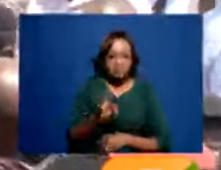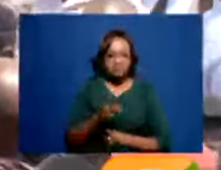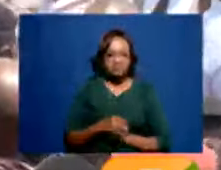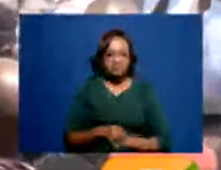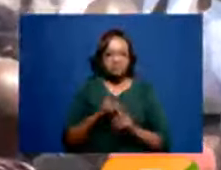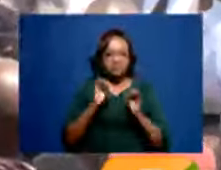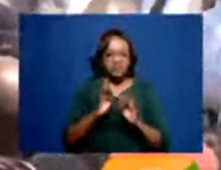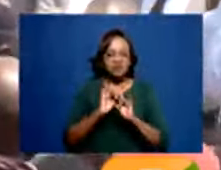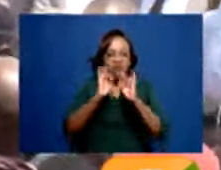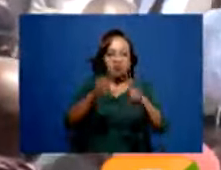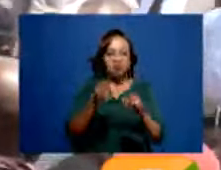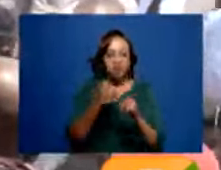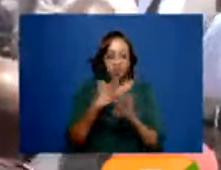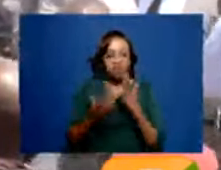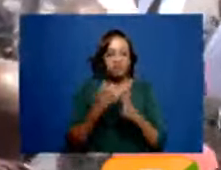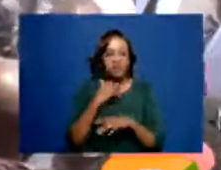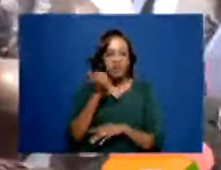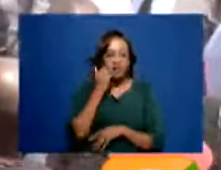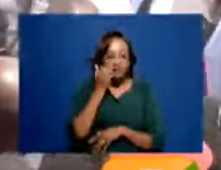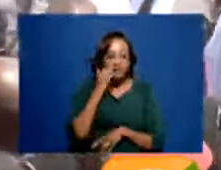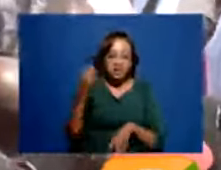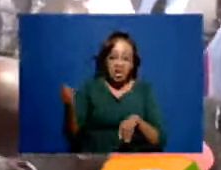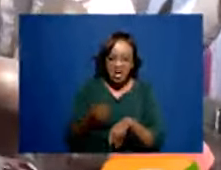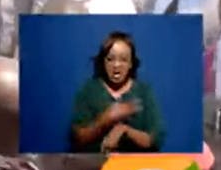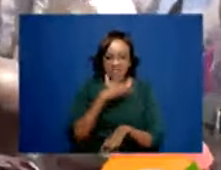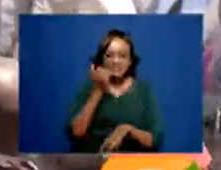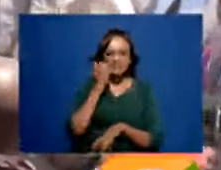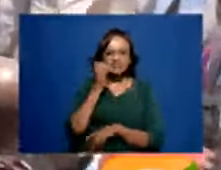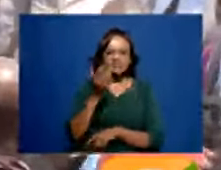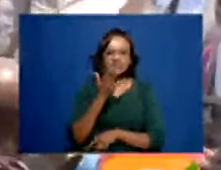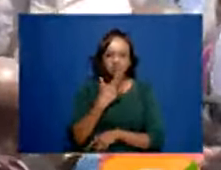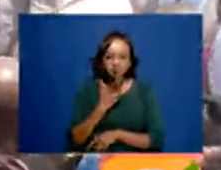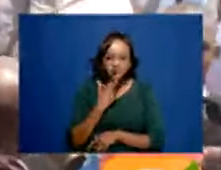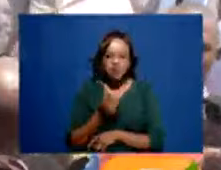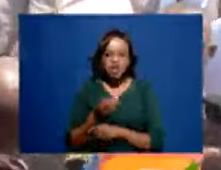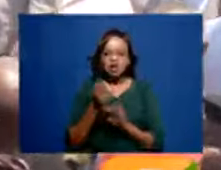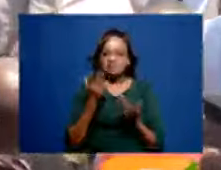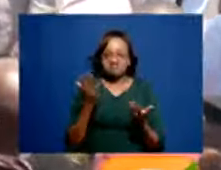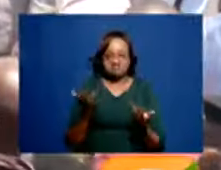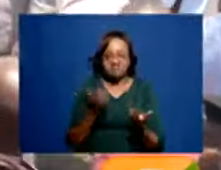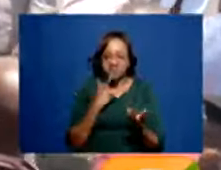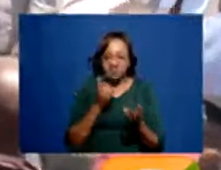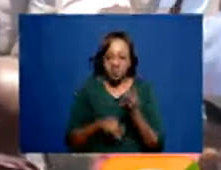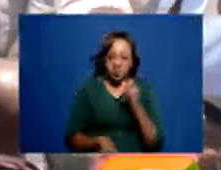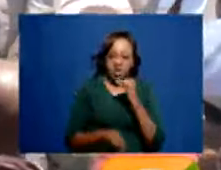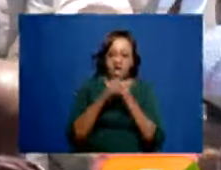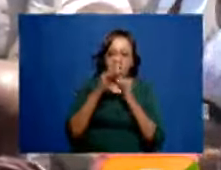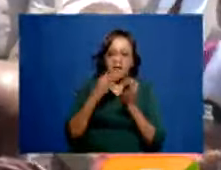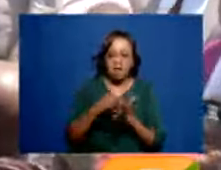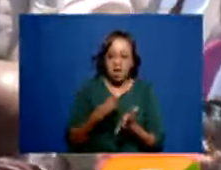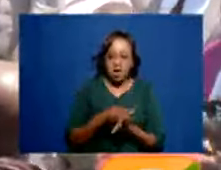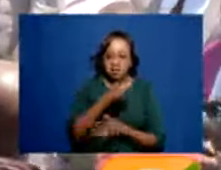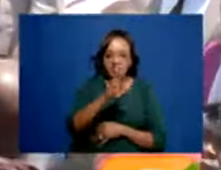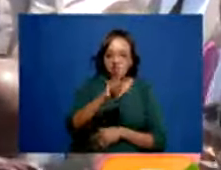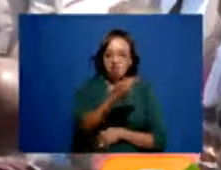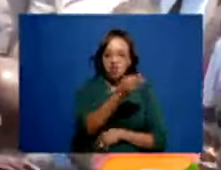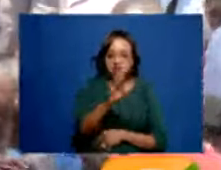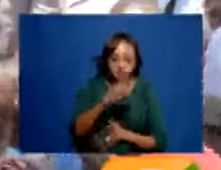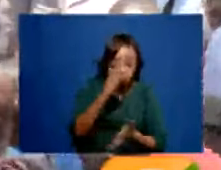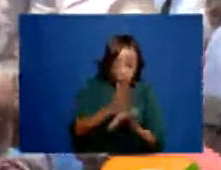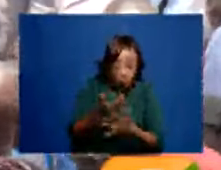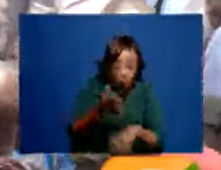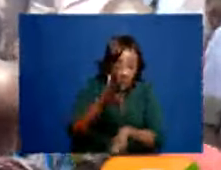ile sugu umesema ya kansa, ya sukari, wanaambiwa waongezee pesa kwa NHIF. Ni ukweli ama ni